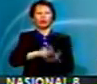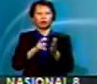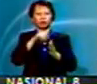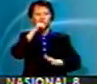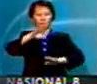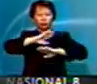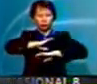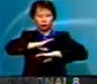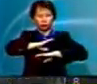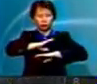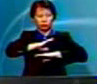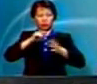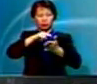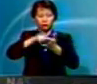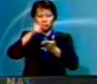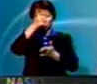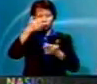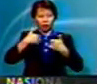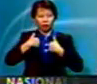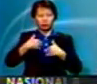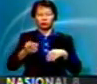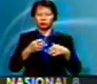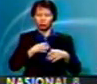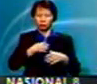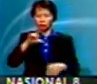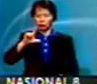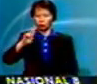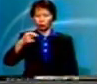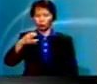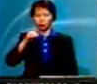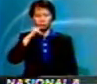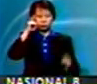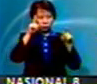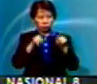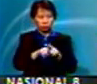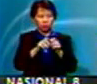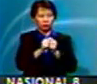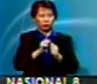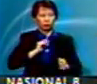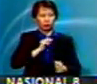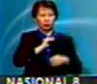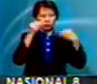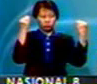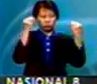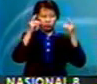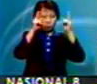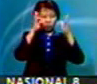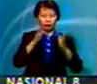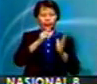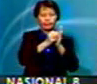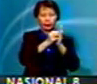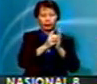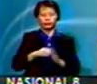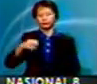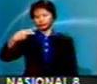puas hati. Ini berikutan terdapat dakwaan Luham yang tidak sependapat dengan Majlis Syura Ulama PAS. Malah